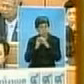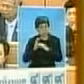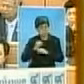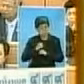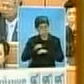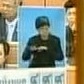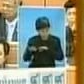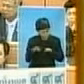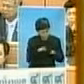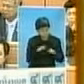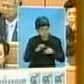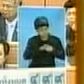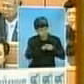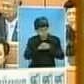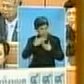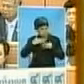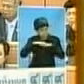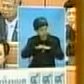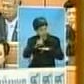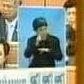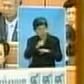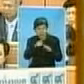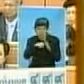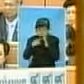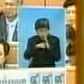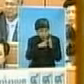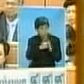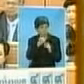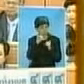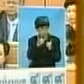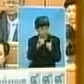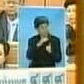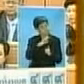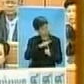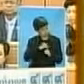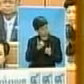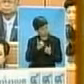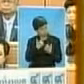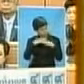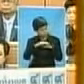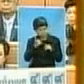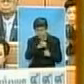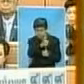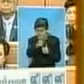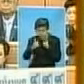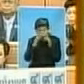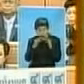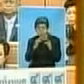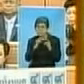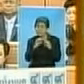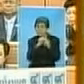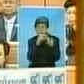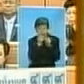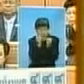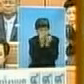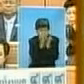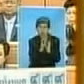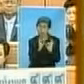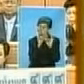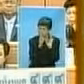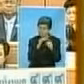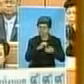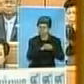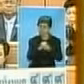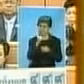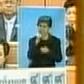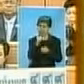เอกภาพฉะนั้นคุณจะไปใช้วาทกรรมเดียวกันไม่ได้นะครับแต่ก็ในทางตรงข้ามถ้าเกิดคุณบอกว่าต้องใช้เสียง